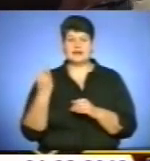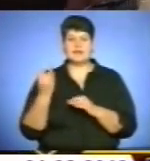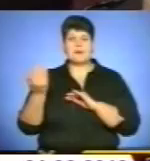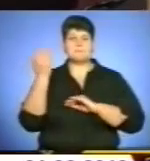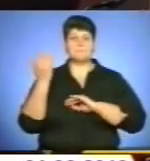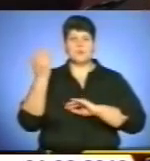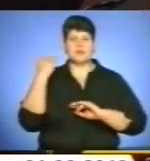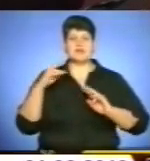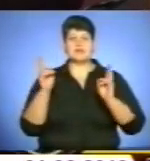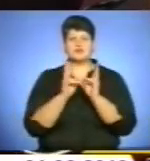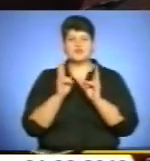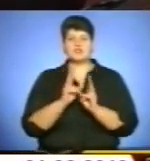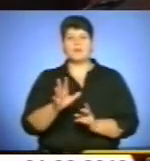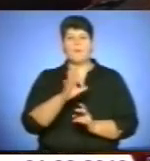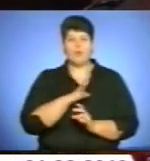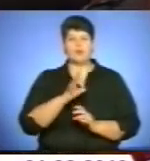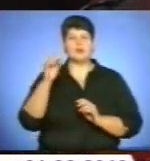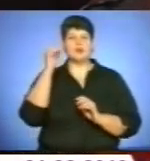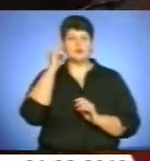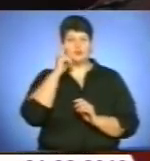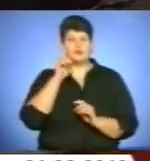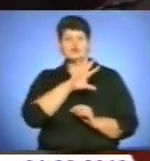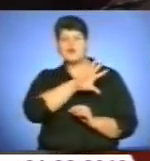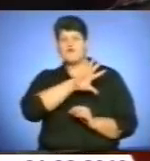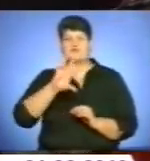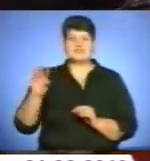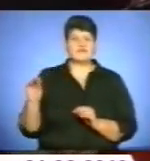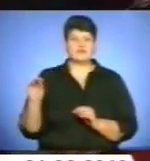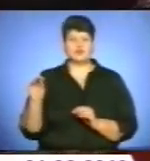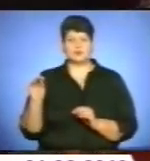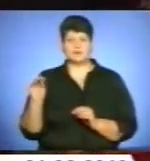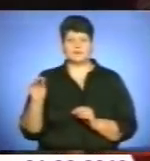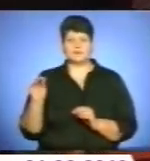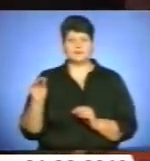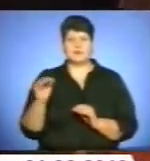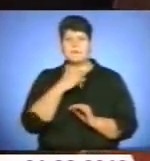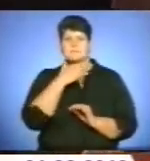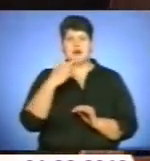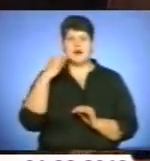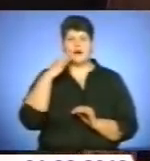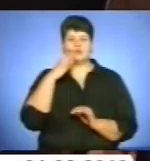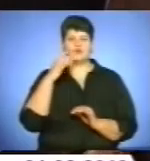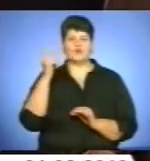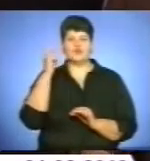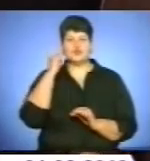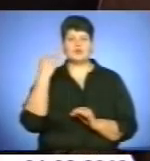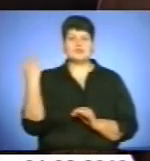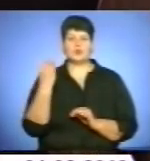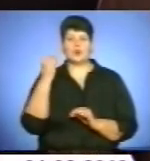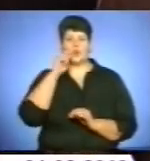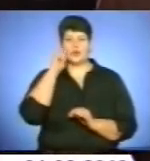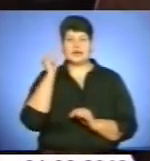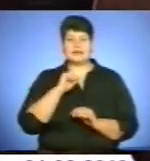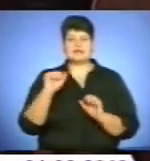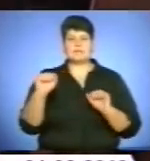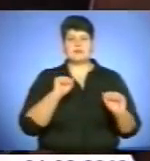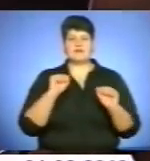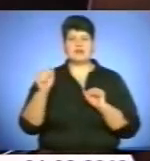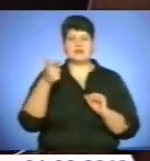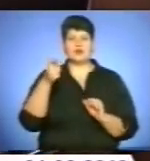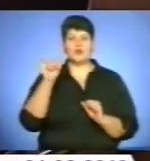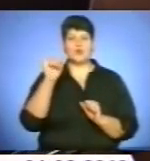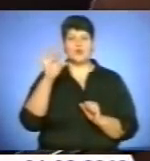зустрічі прозвучала така думка, що за всю багатовічну історію України, за правління князів